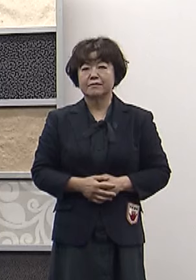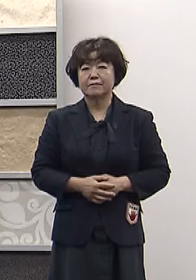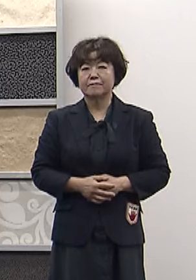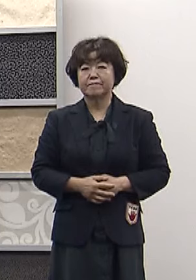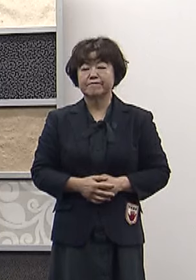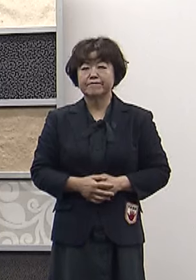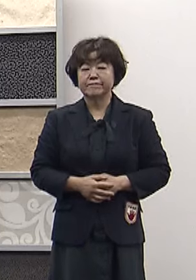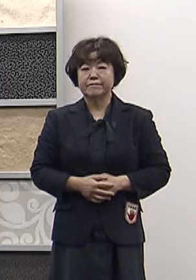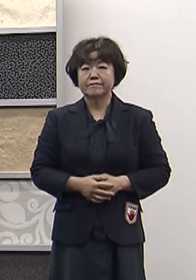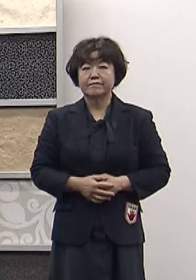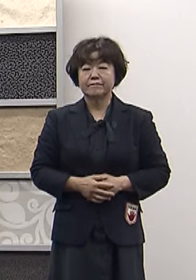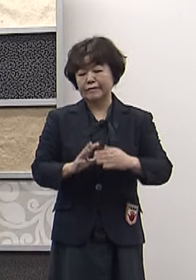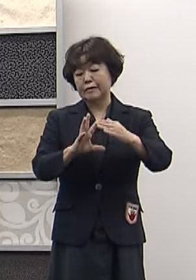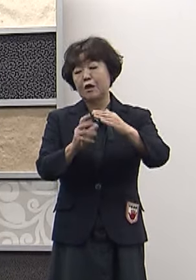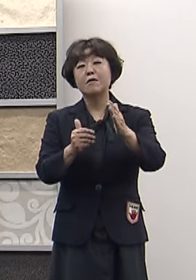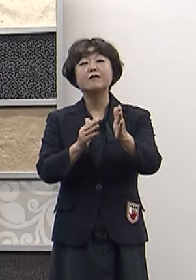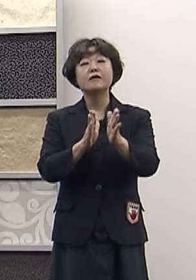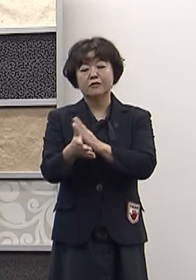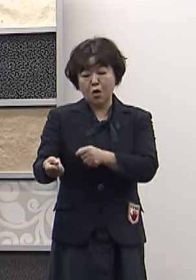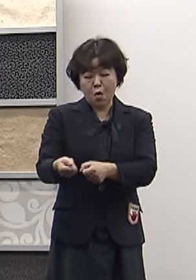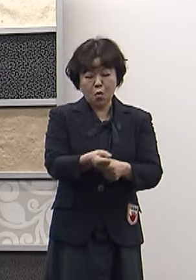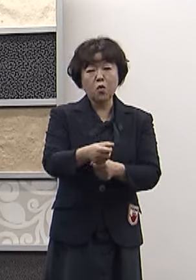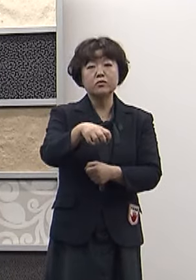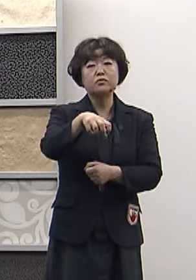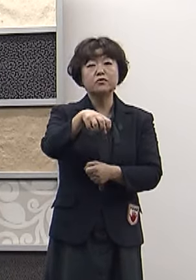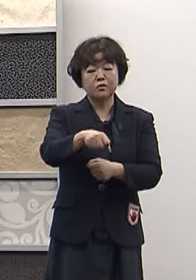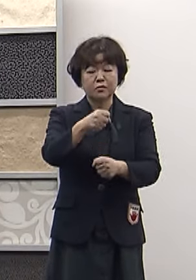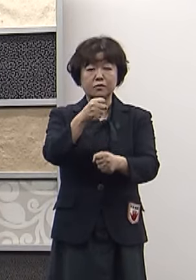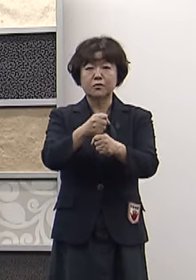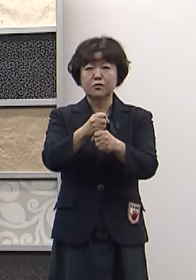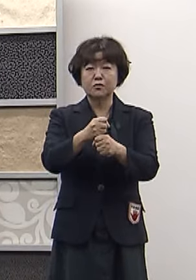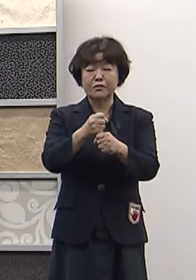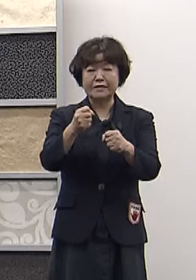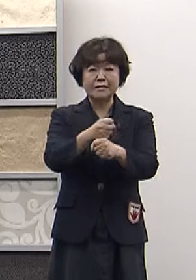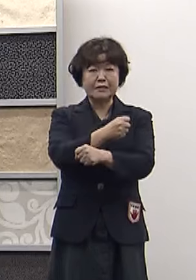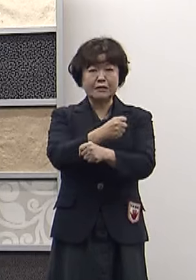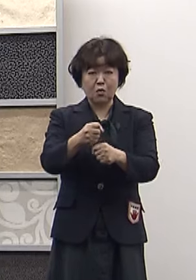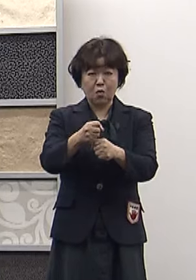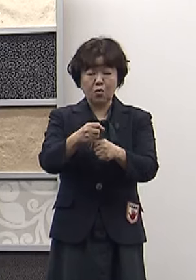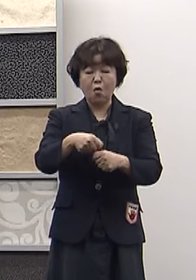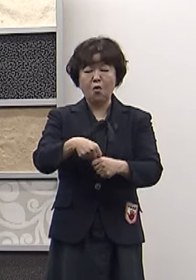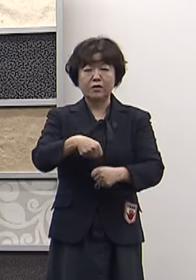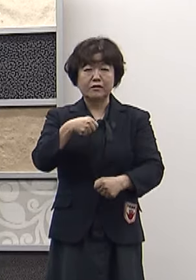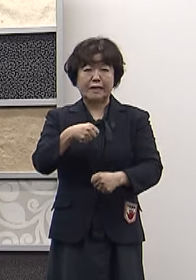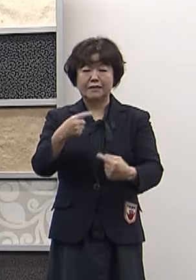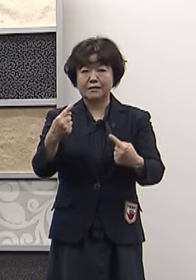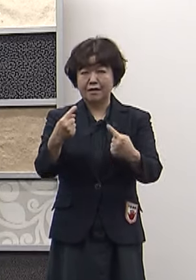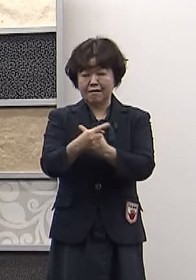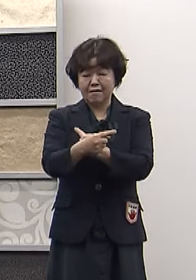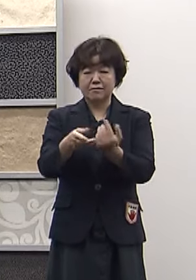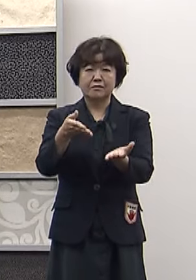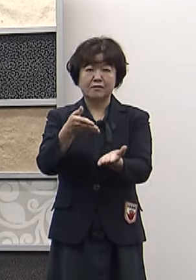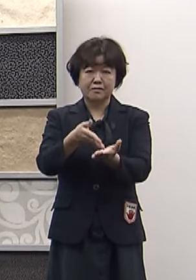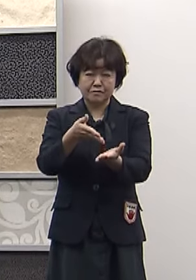最後に山梨県ゴルフ場等造成事業の適正化に関する条例の改正について申し述べます